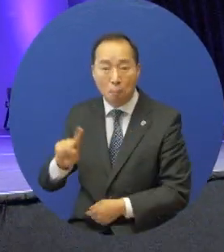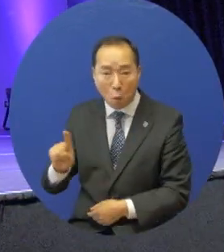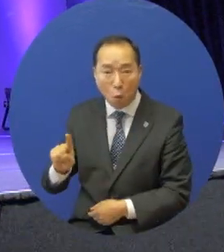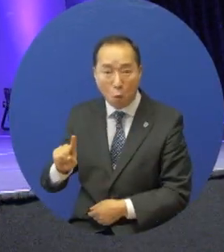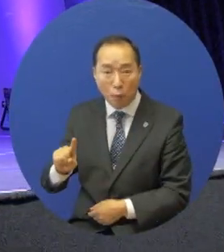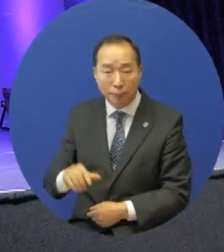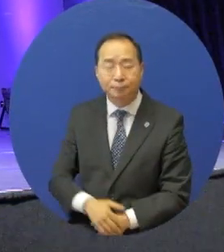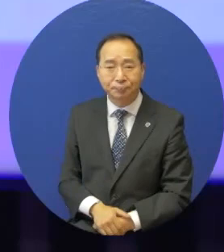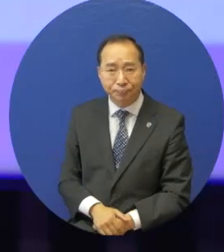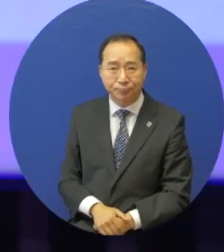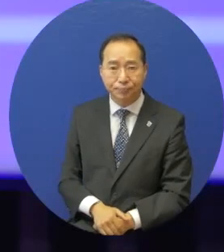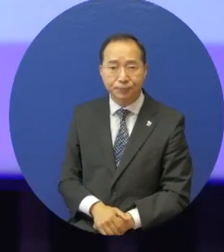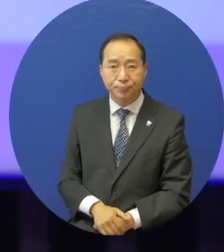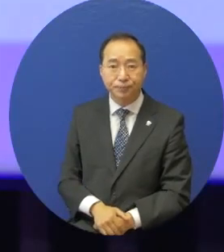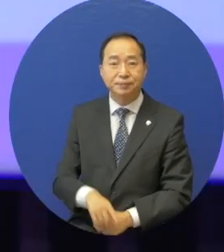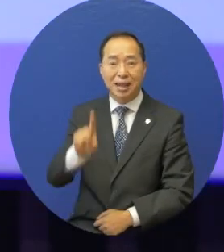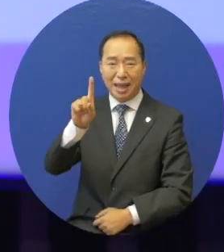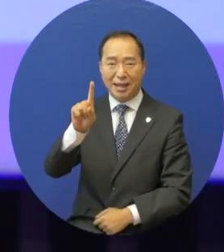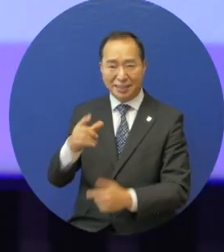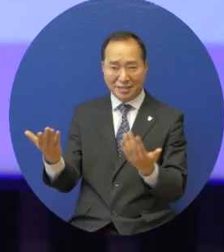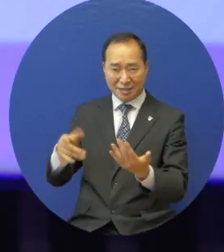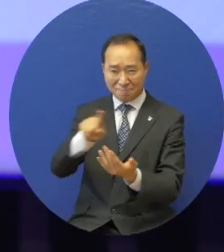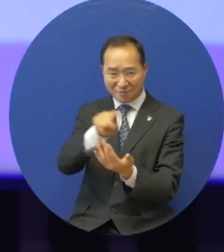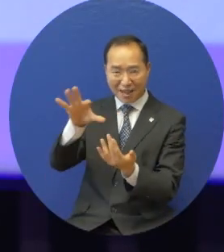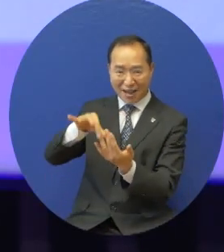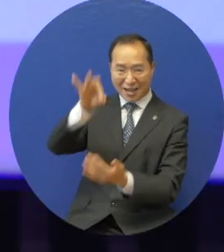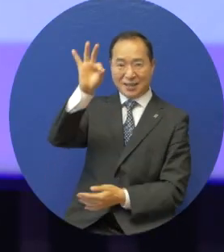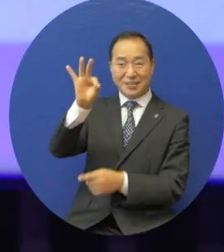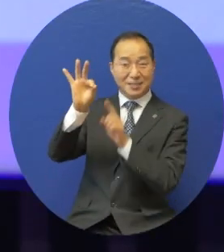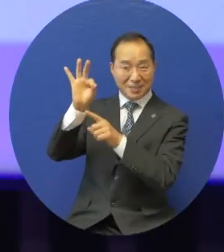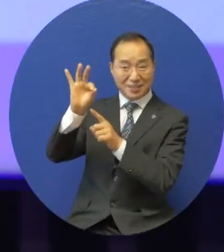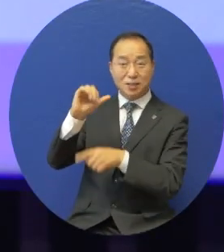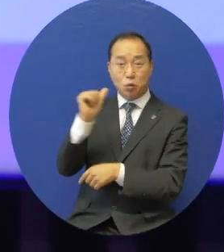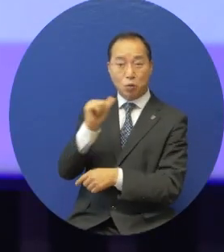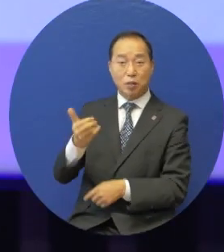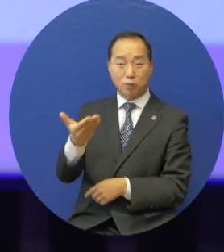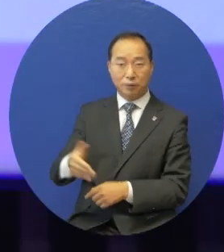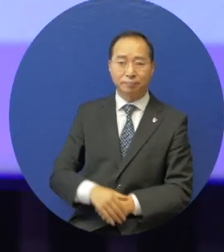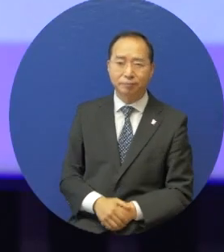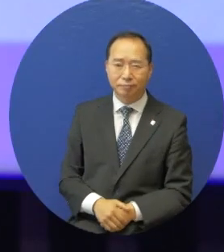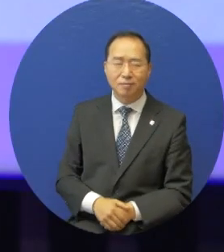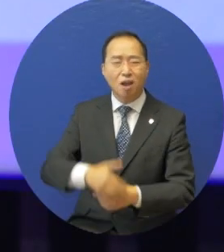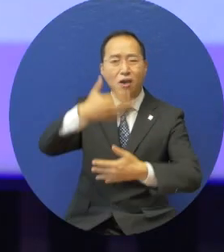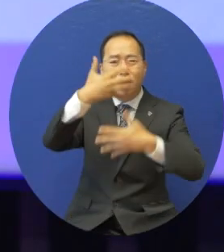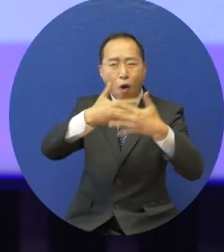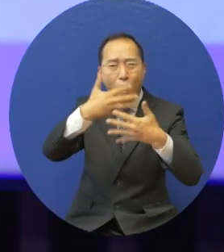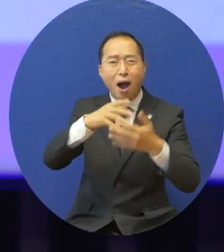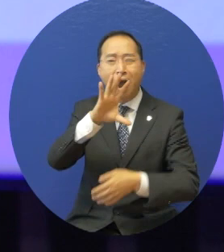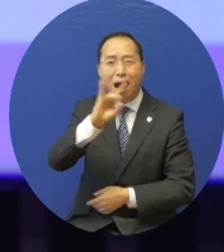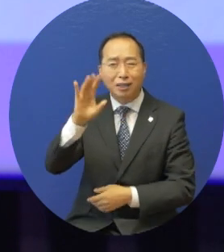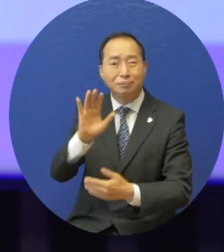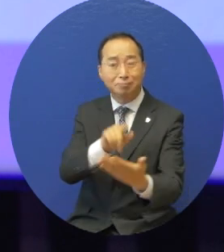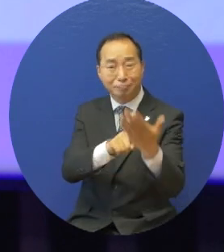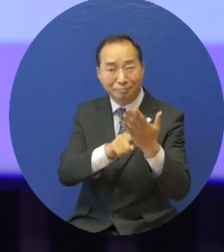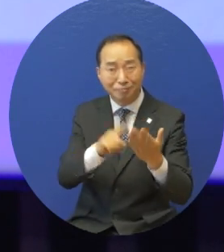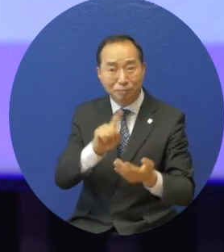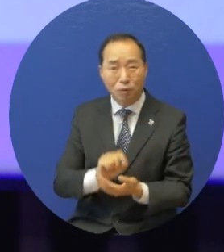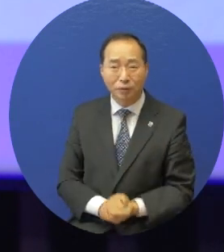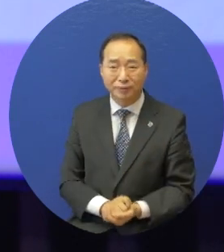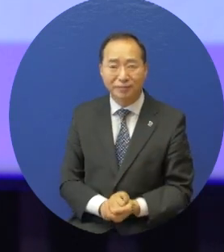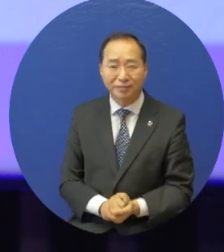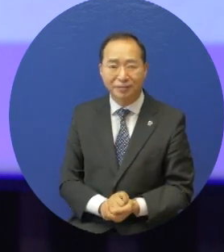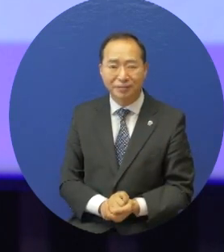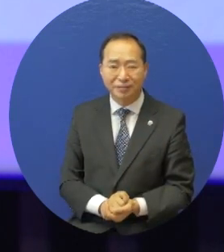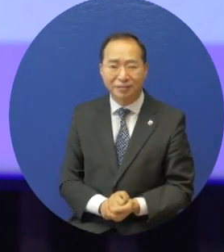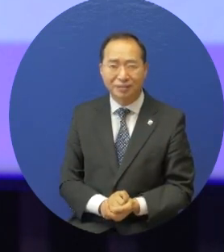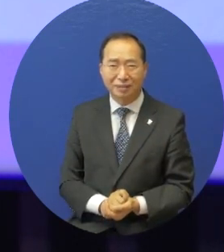했을까요? 먼저 한 가지 직업을 소개해드리도록 하겠습니다. 영화에서도 가끔 언급되는 직업이긴 해요.